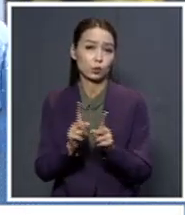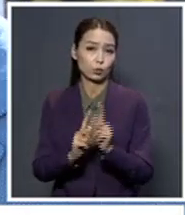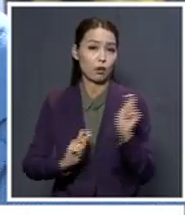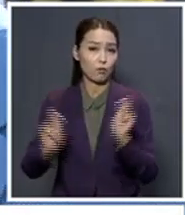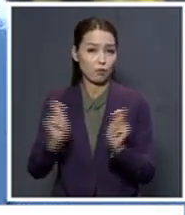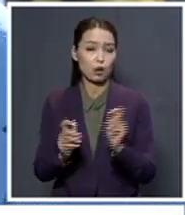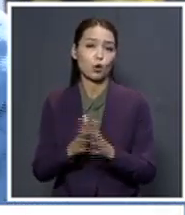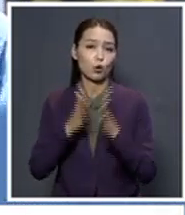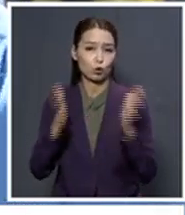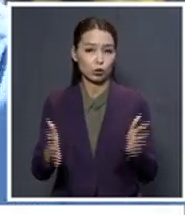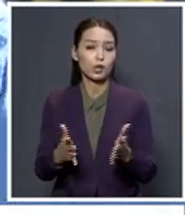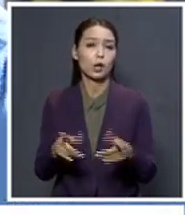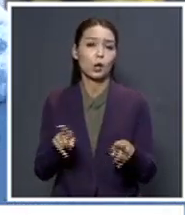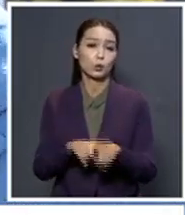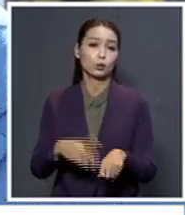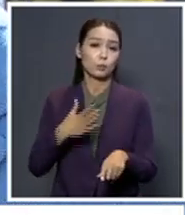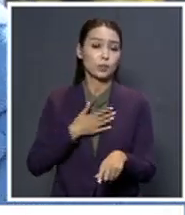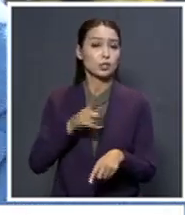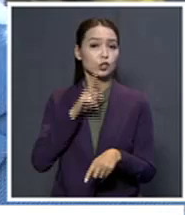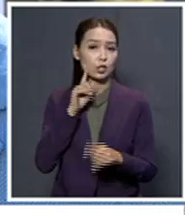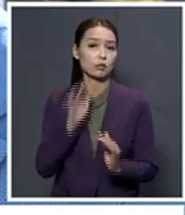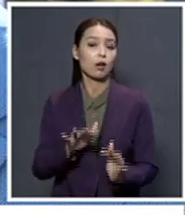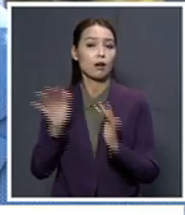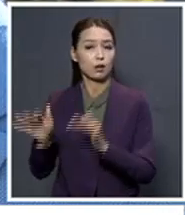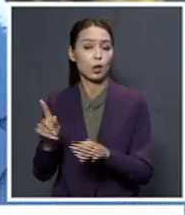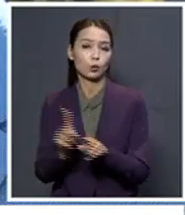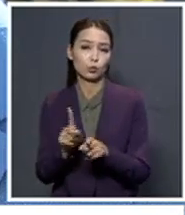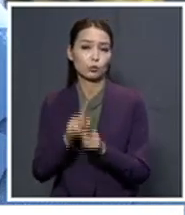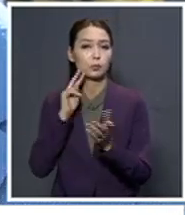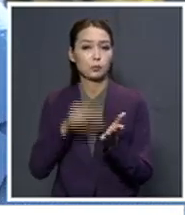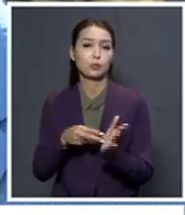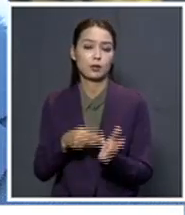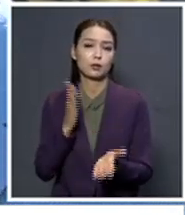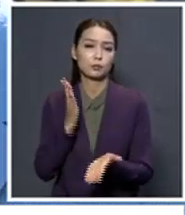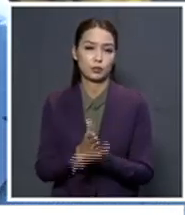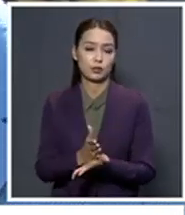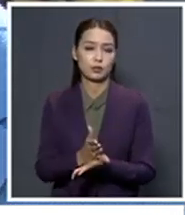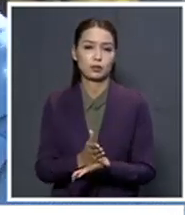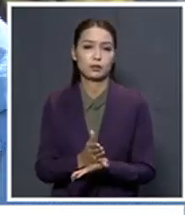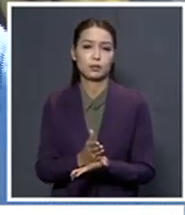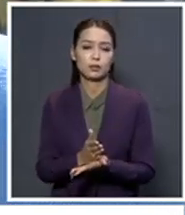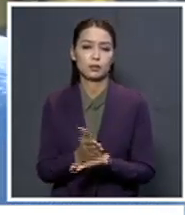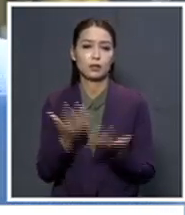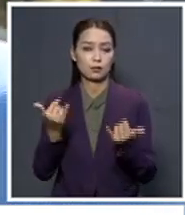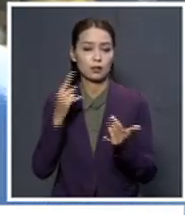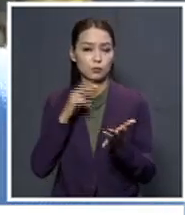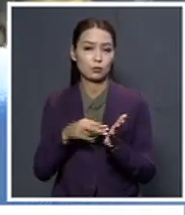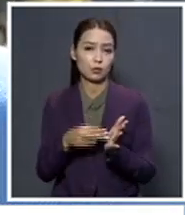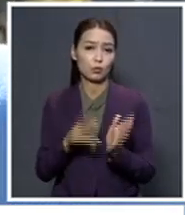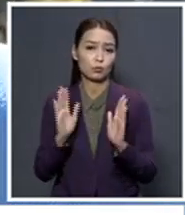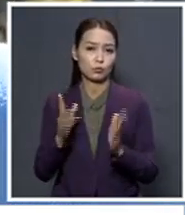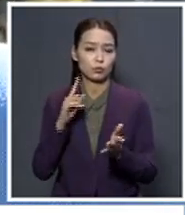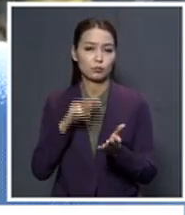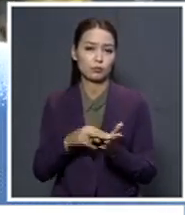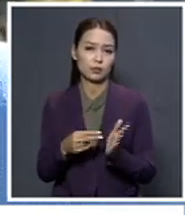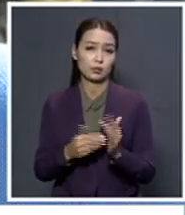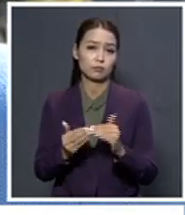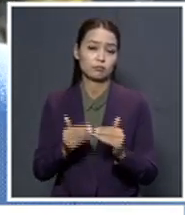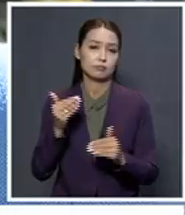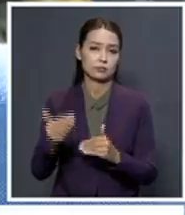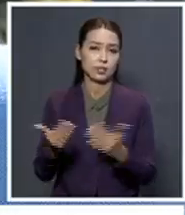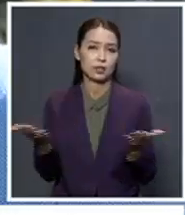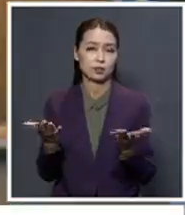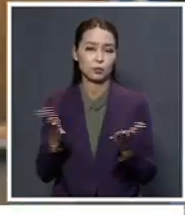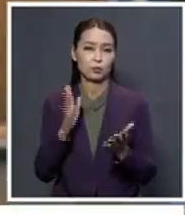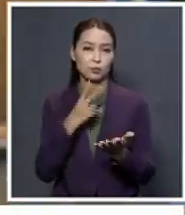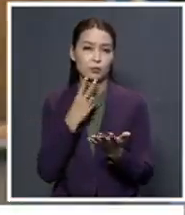үлкен шараларға біздің жастарды сол жаққа жібермеске деген қазір мәселеде осы жаңа пленарлық басқосулардың